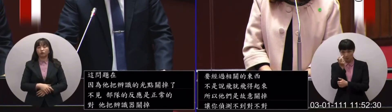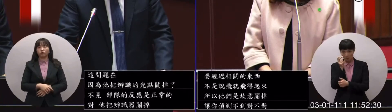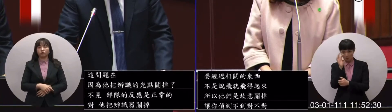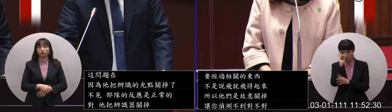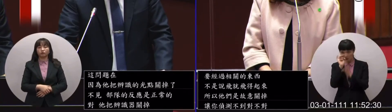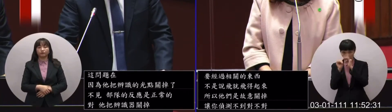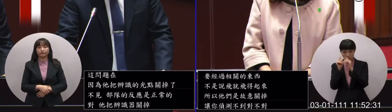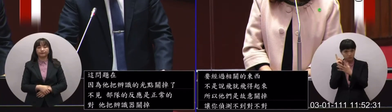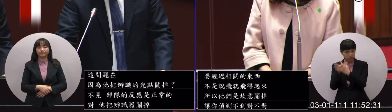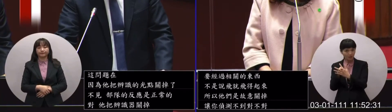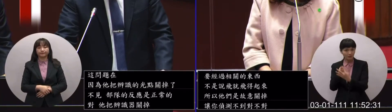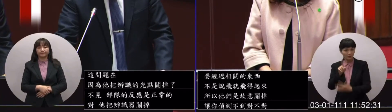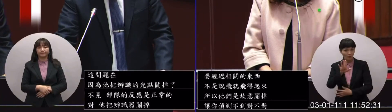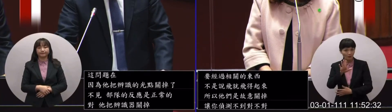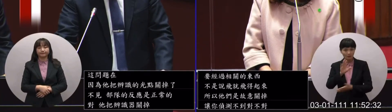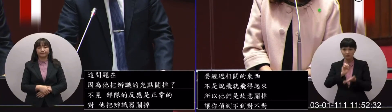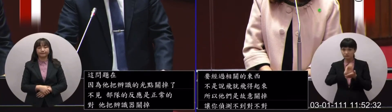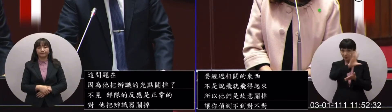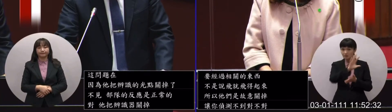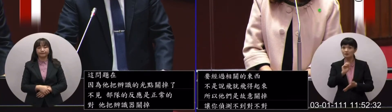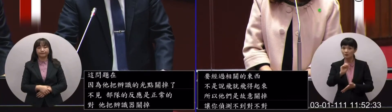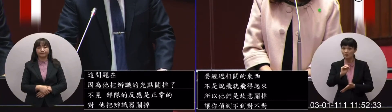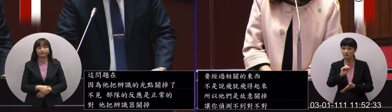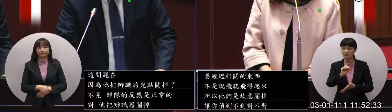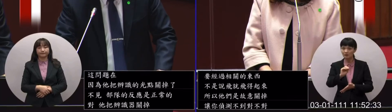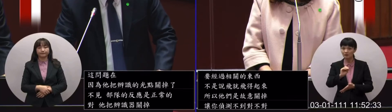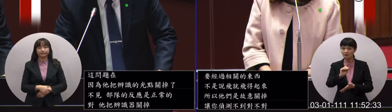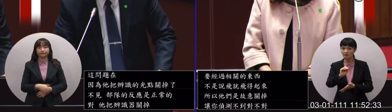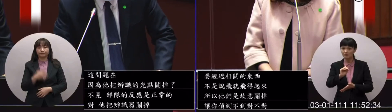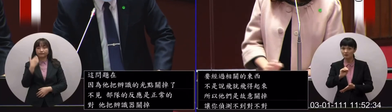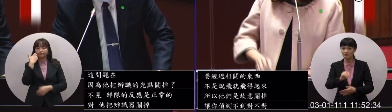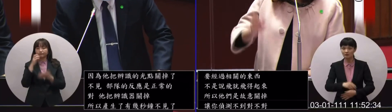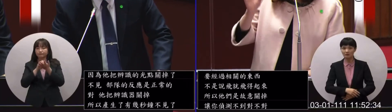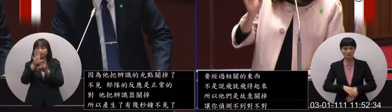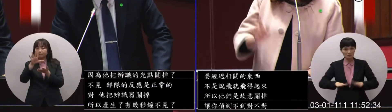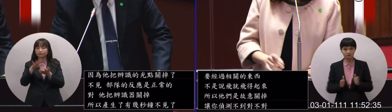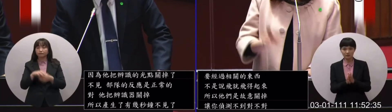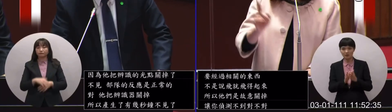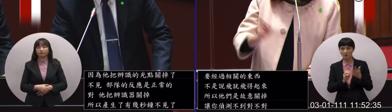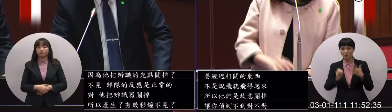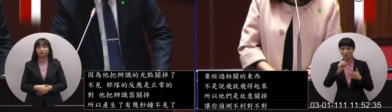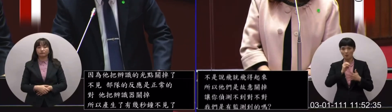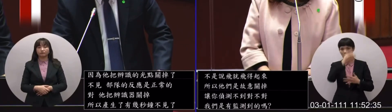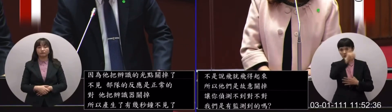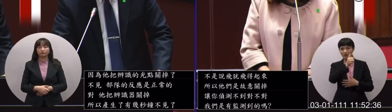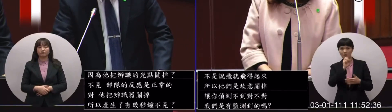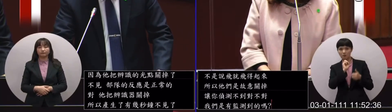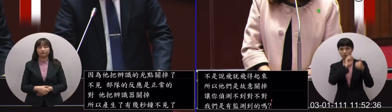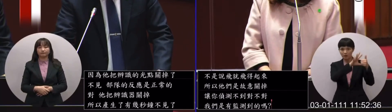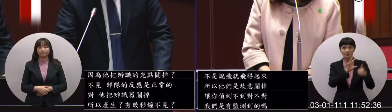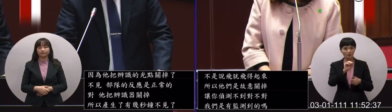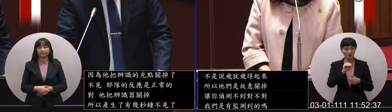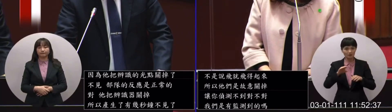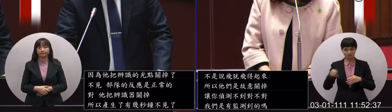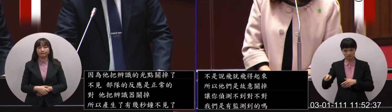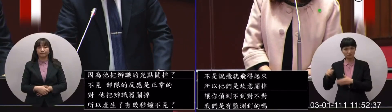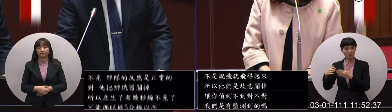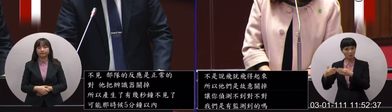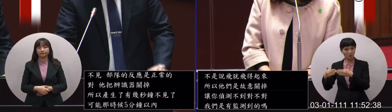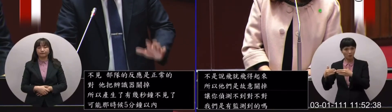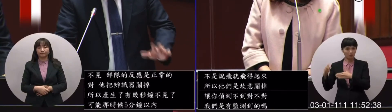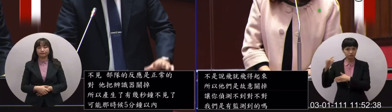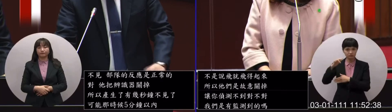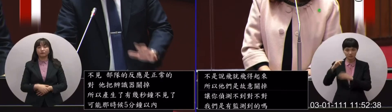测到、啊， 我们军方侦测到，那有通报吗？ 哪一边有通告？ 有立刻往上通报说有一个中国的这边的民航机突然消